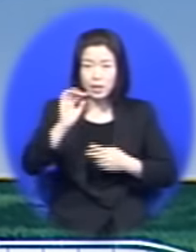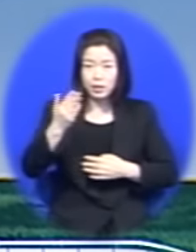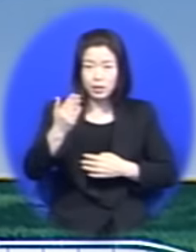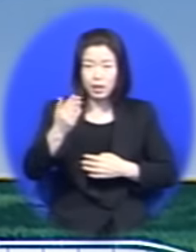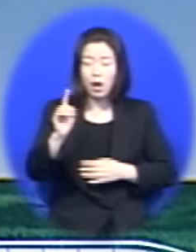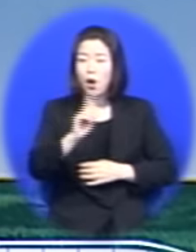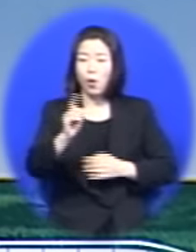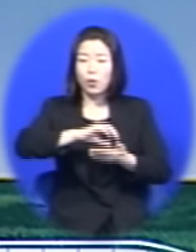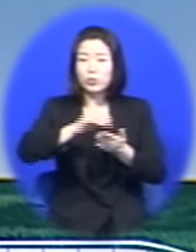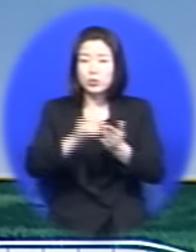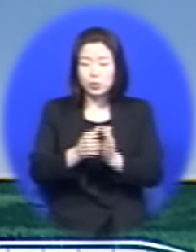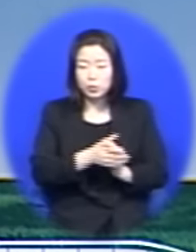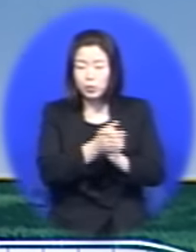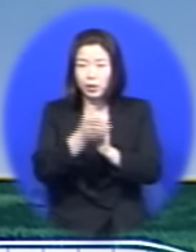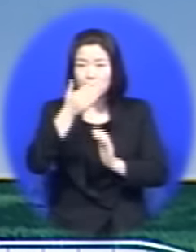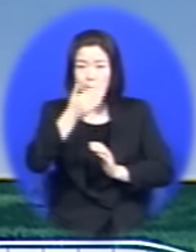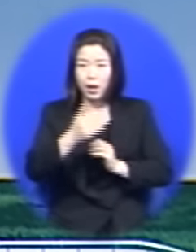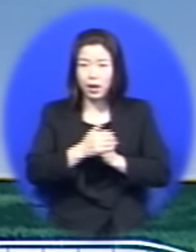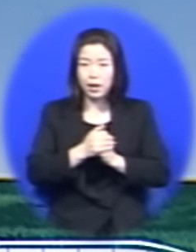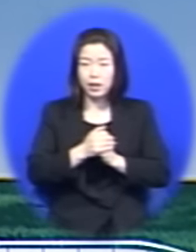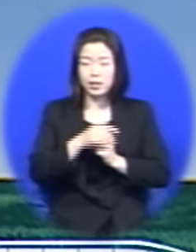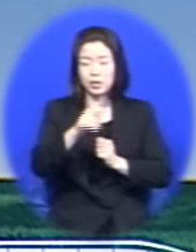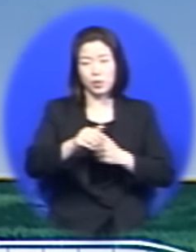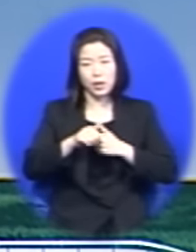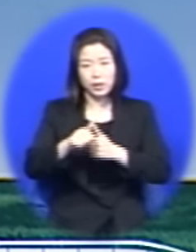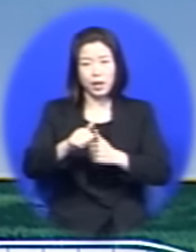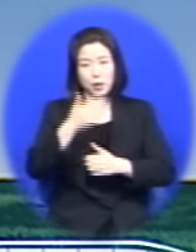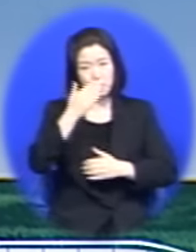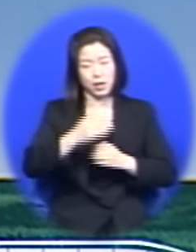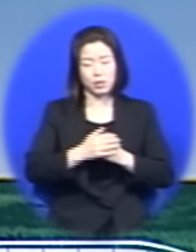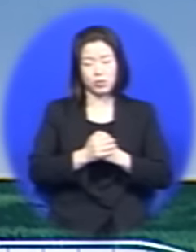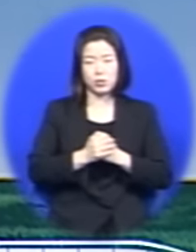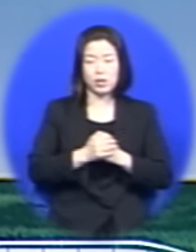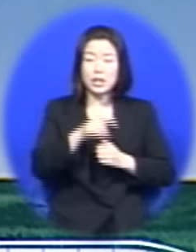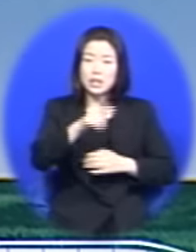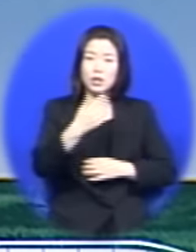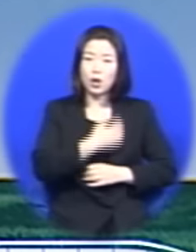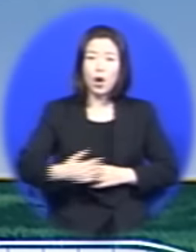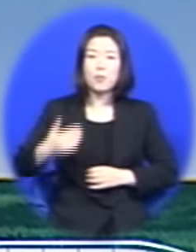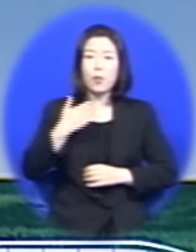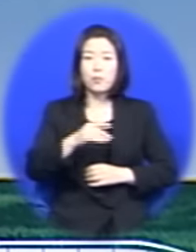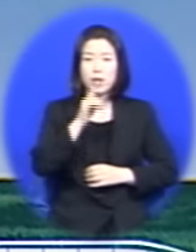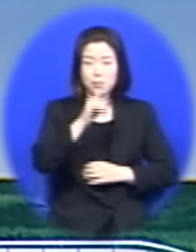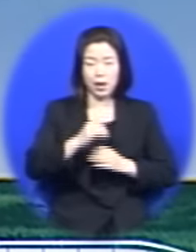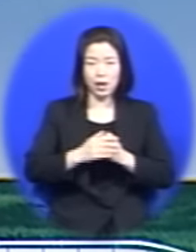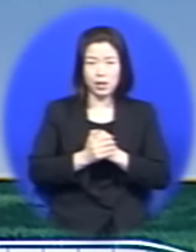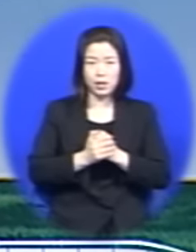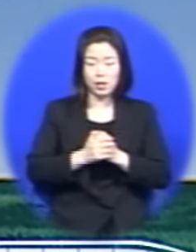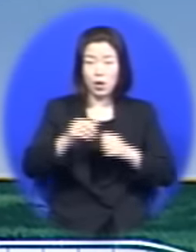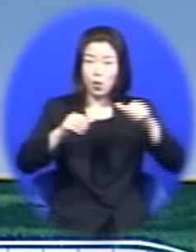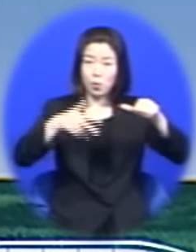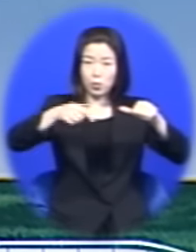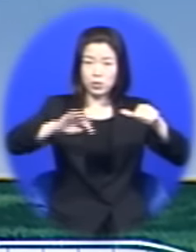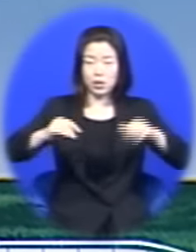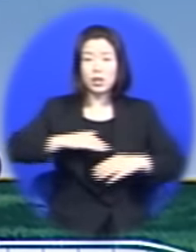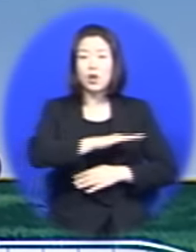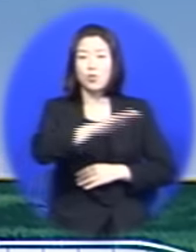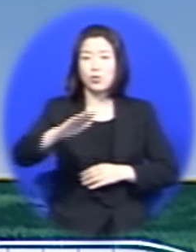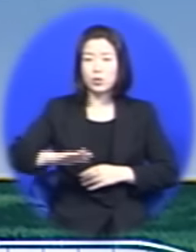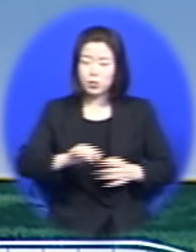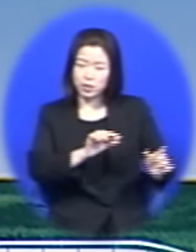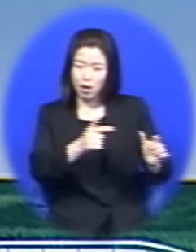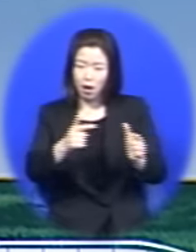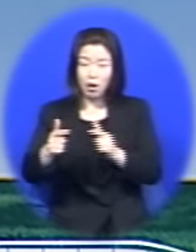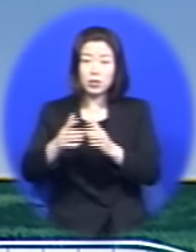정도 연합했느냐. 사도 바울은 그걸 몸이라고 말했어요. 5절 말씀에 보면 우리도